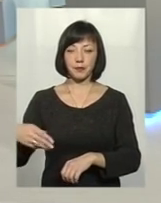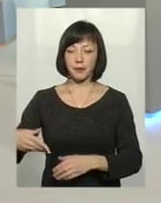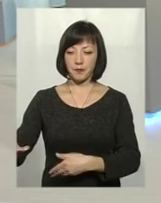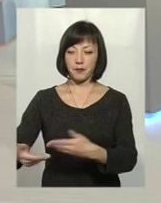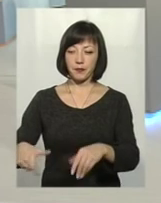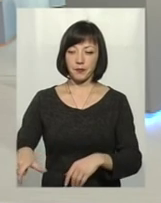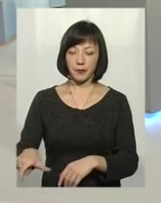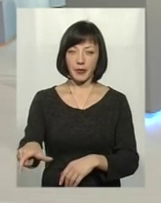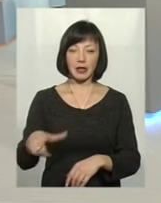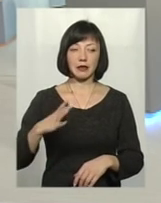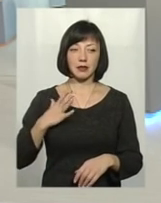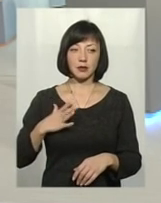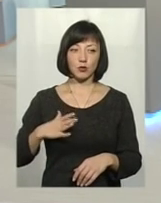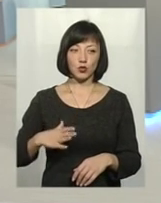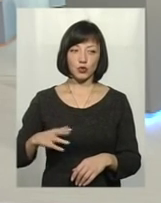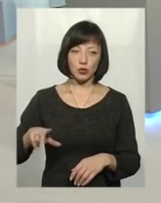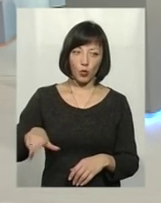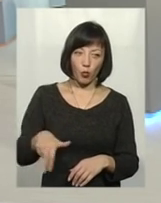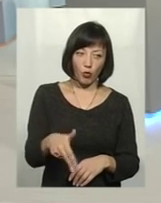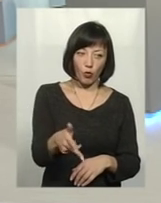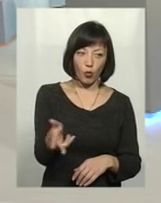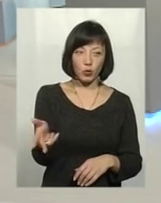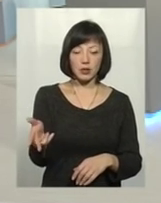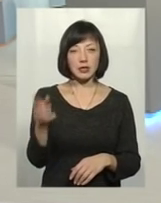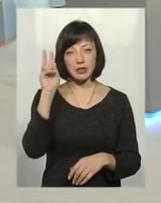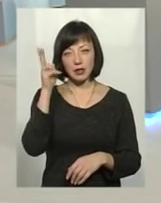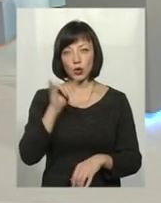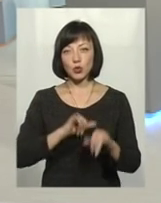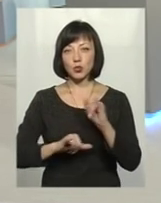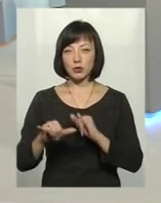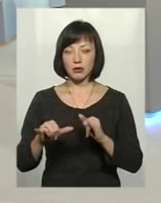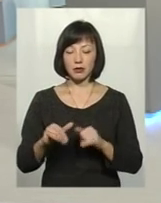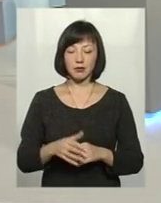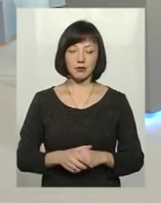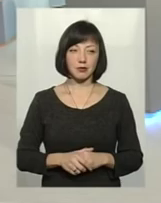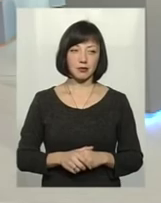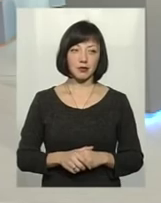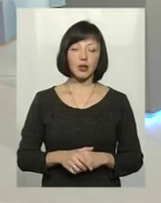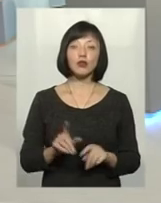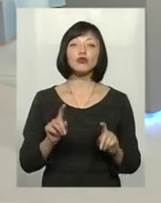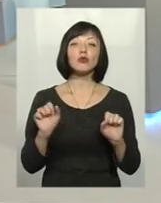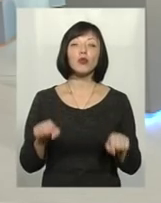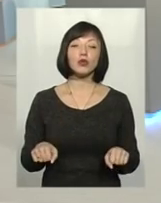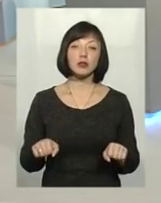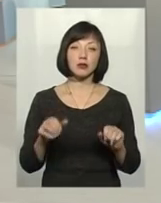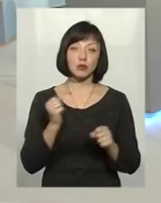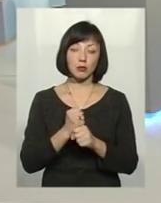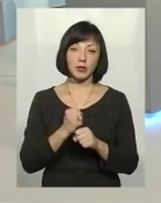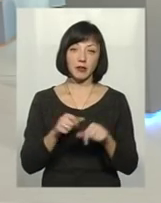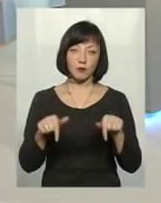і ти змушений обходити його, і ще не знаєш, коли він рушить. Що можна в цьому випадку